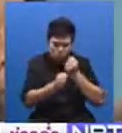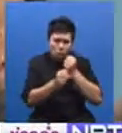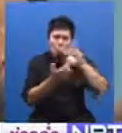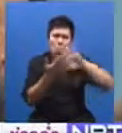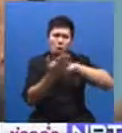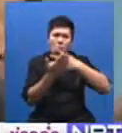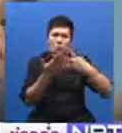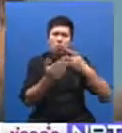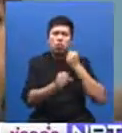การดำเนินงาน